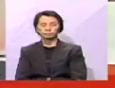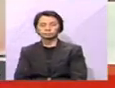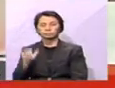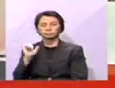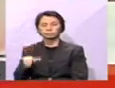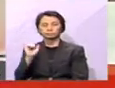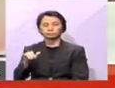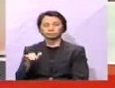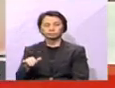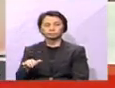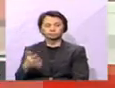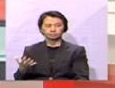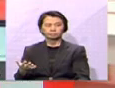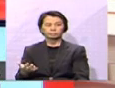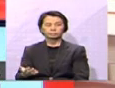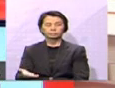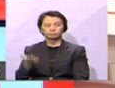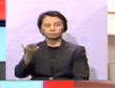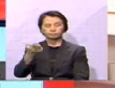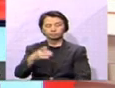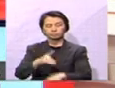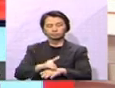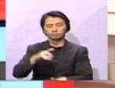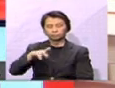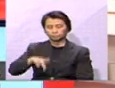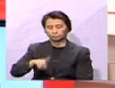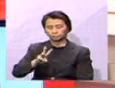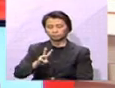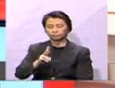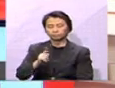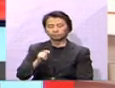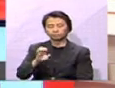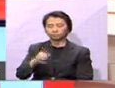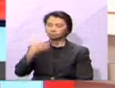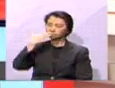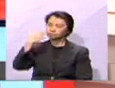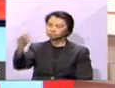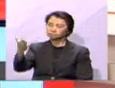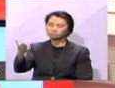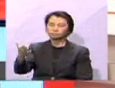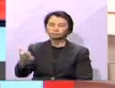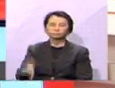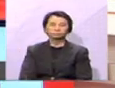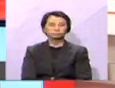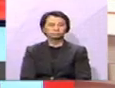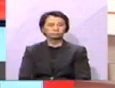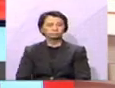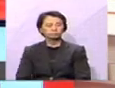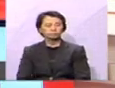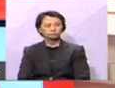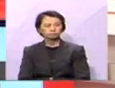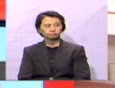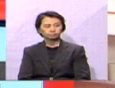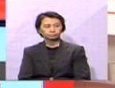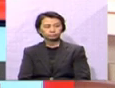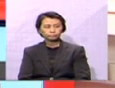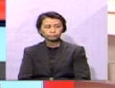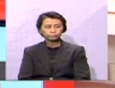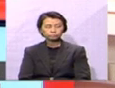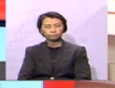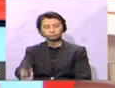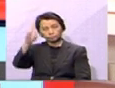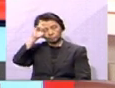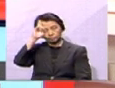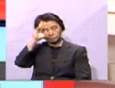silahat saya UTC Terima kasih dengan perkembangan pelancaran portal Rasmi pru ke-14